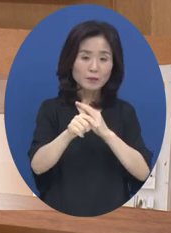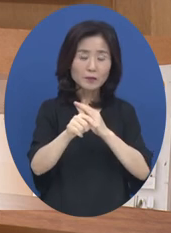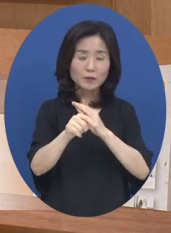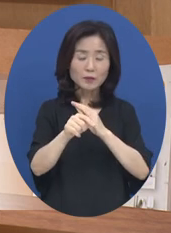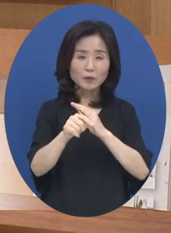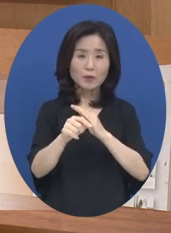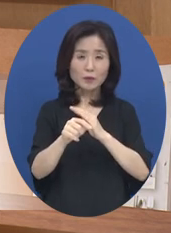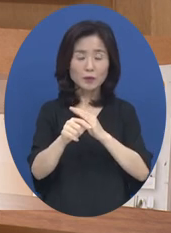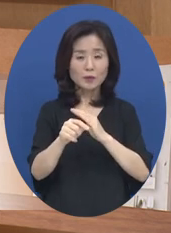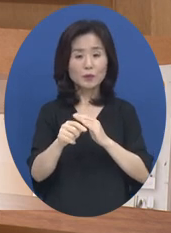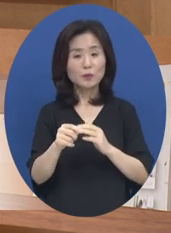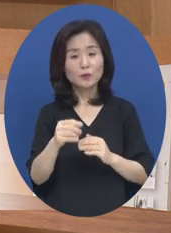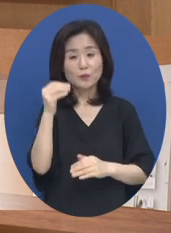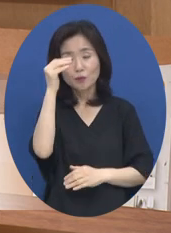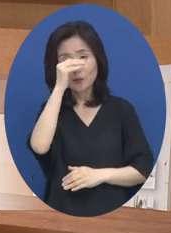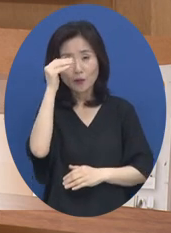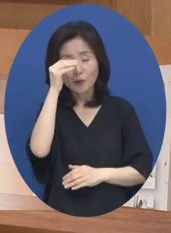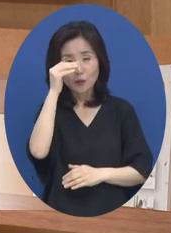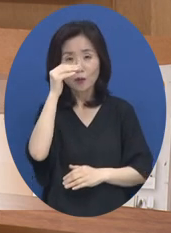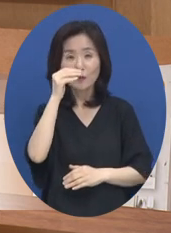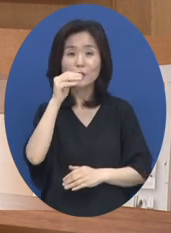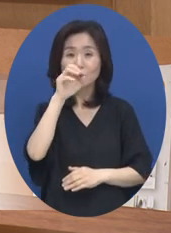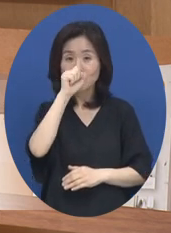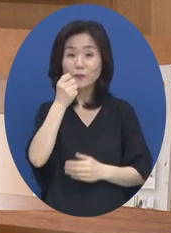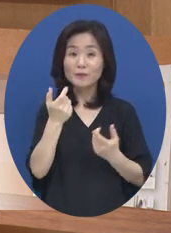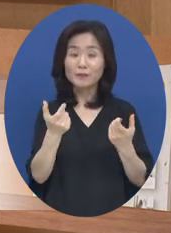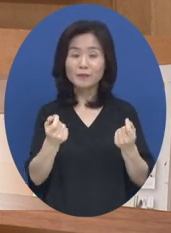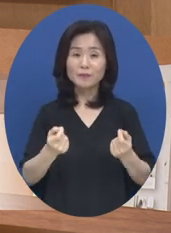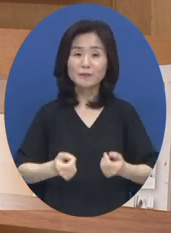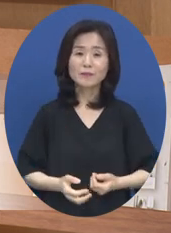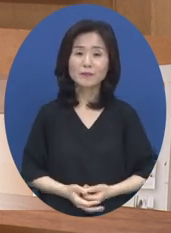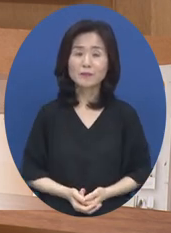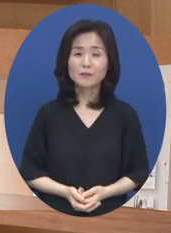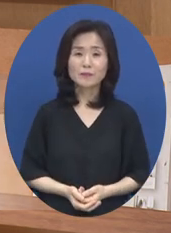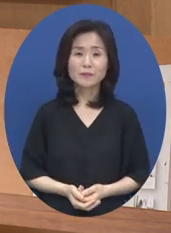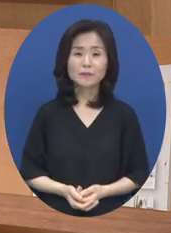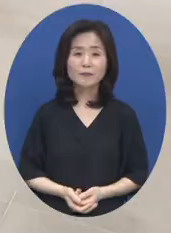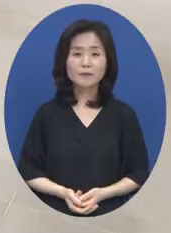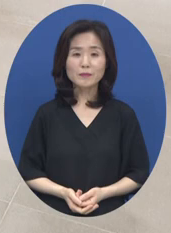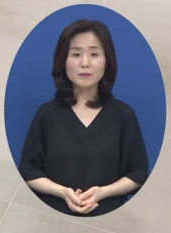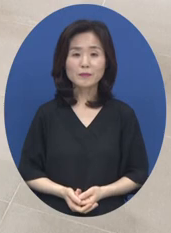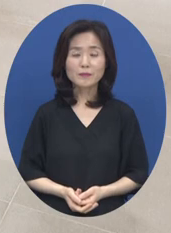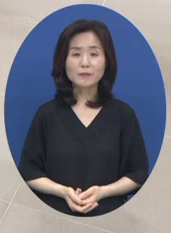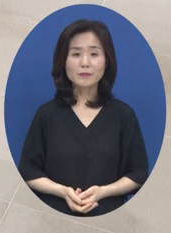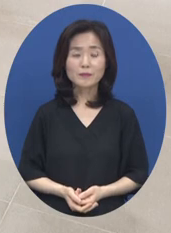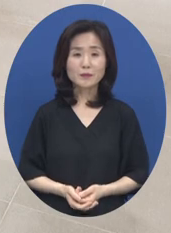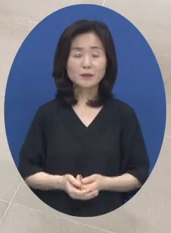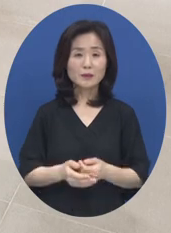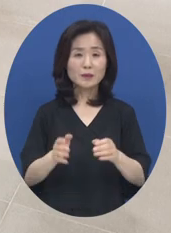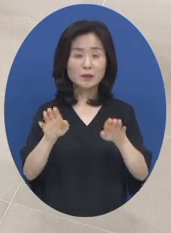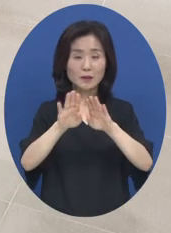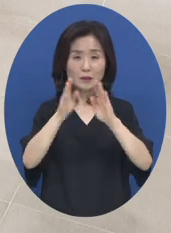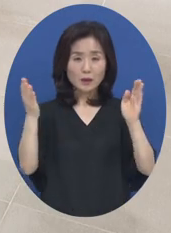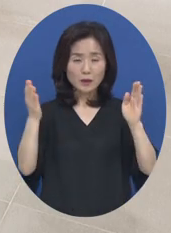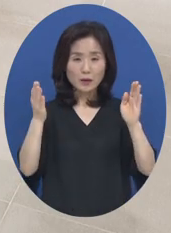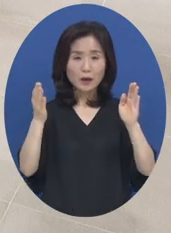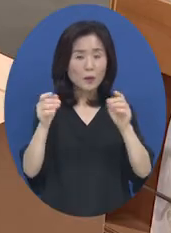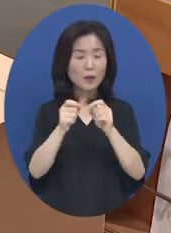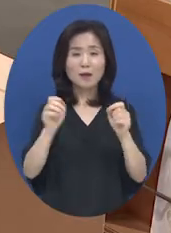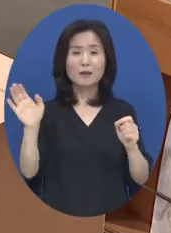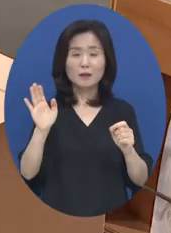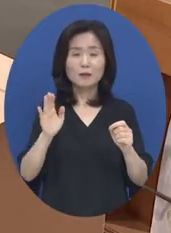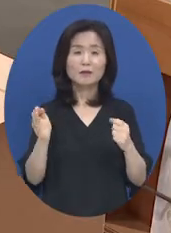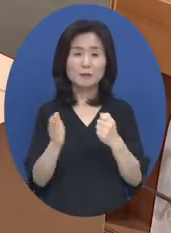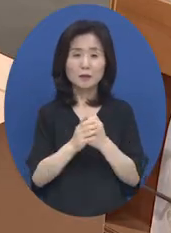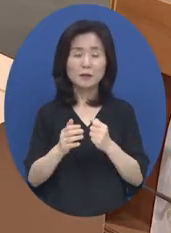빠르게 방문해가지고 구경할 수 있어서 되게 좋은 취지로 만든 것 같습니다. 개장한 지 얼마 되지 않아 아직